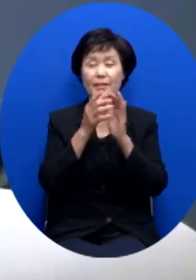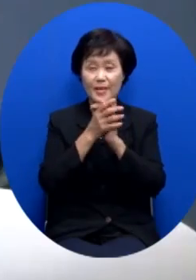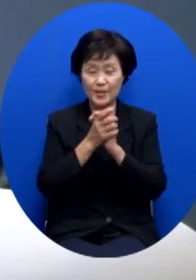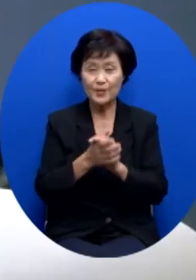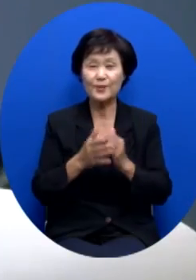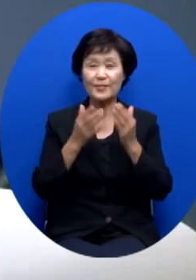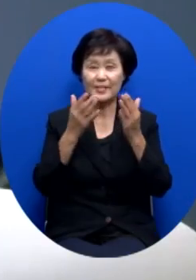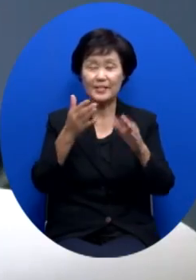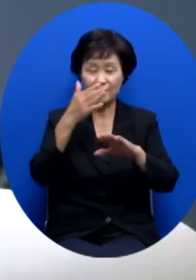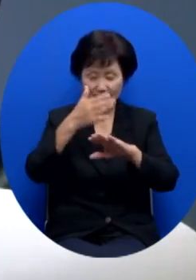감사합니다